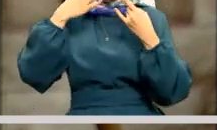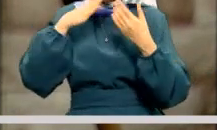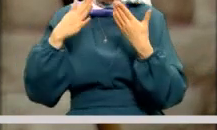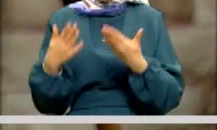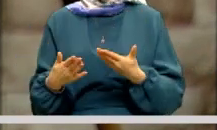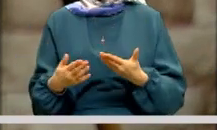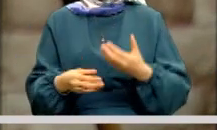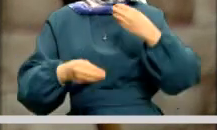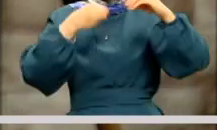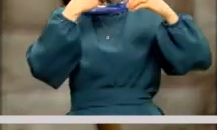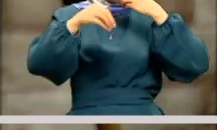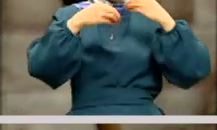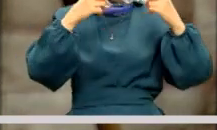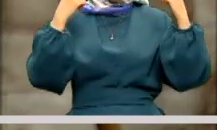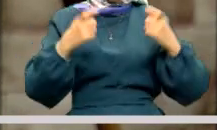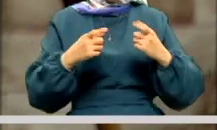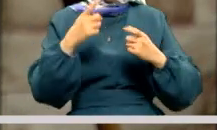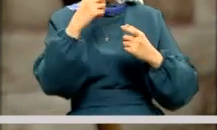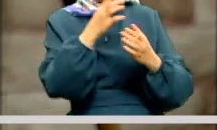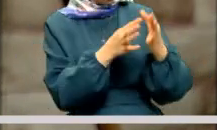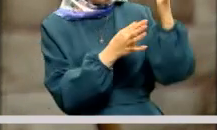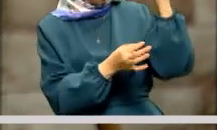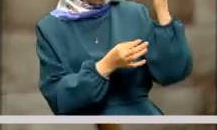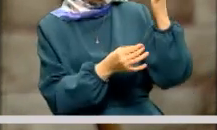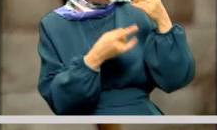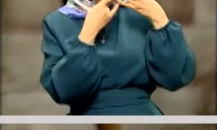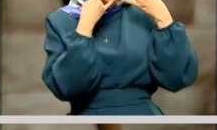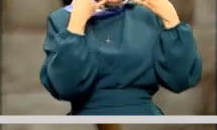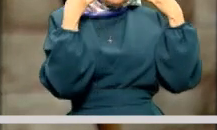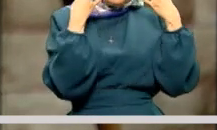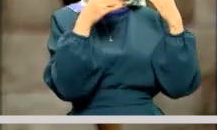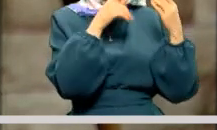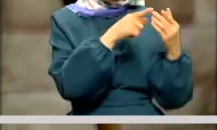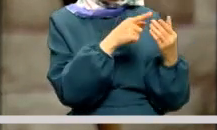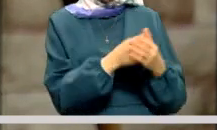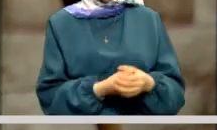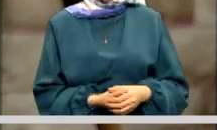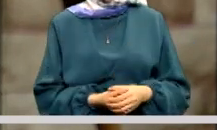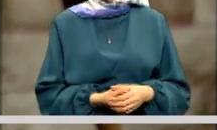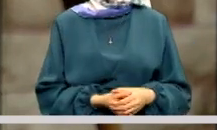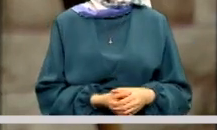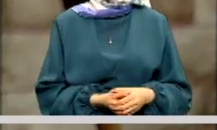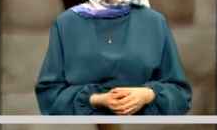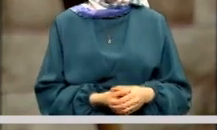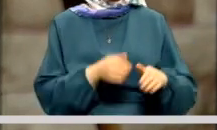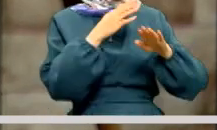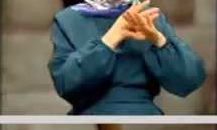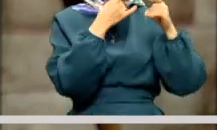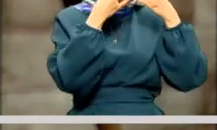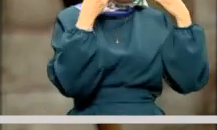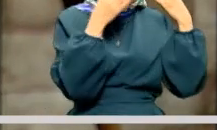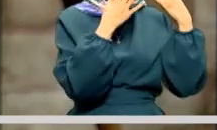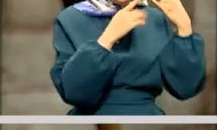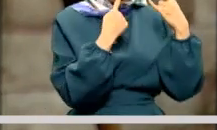merkezinde ya birisine maskesini kullanmayan birisine niye maske takmıyorsun